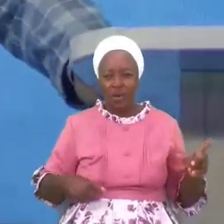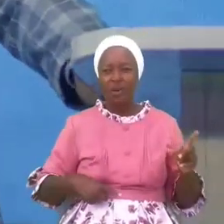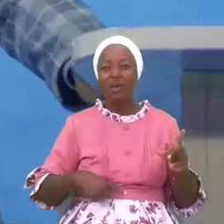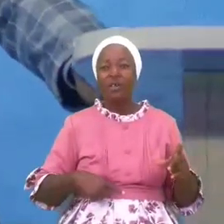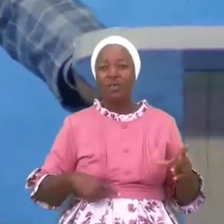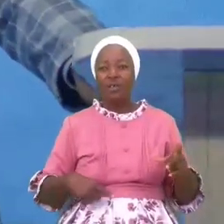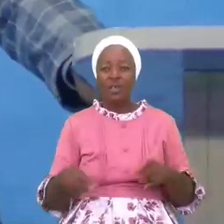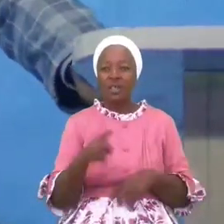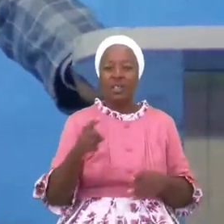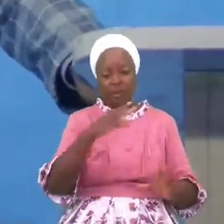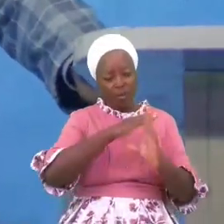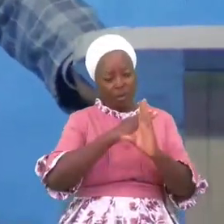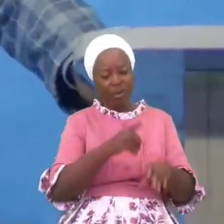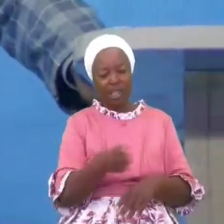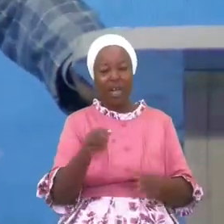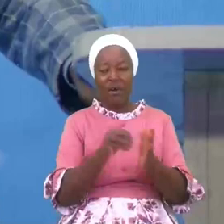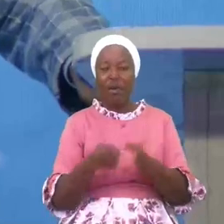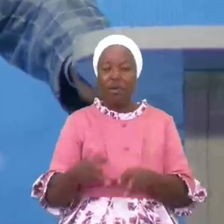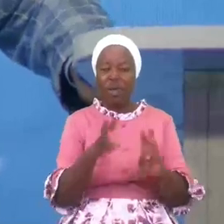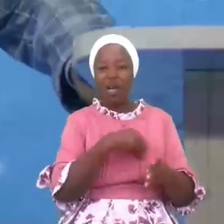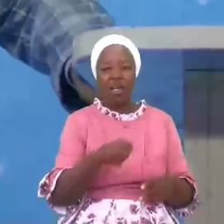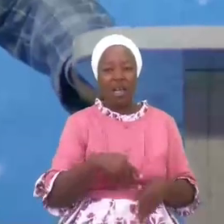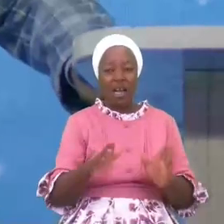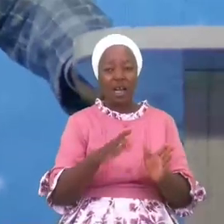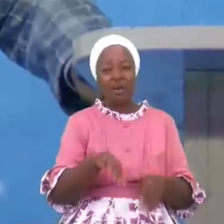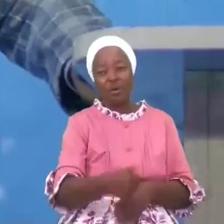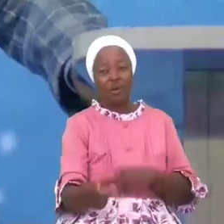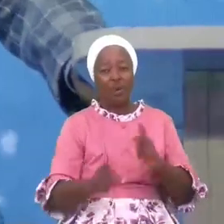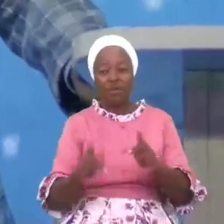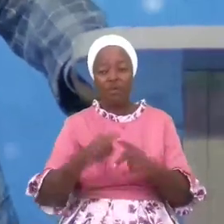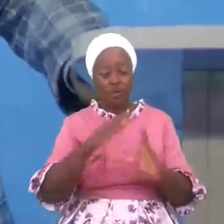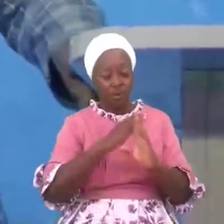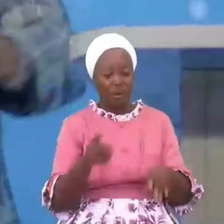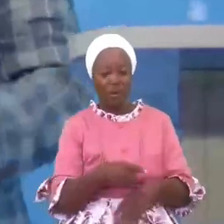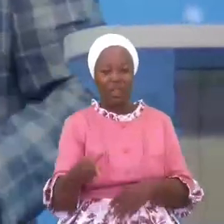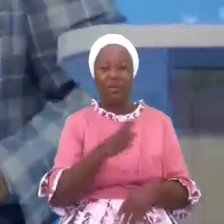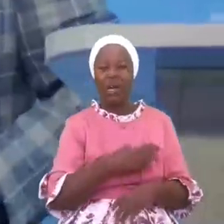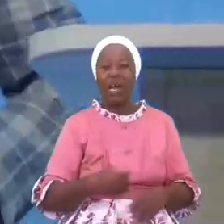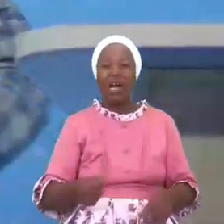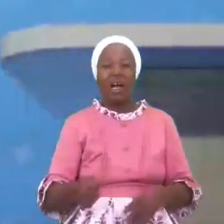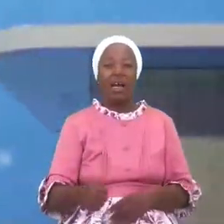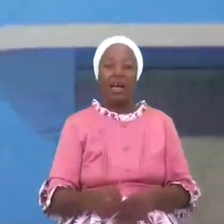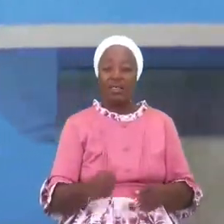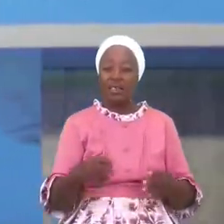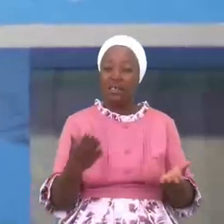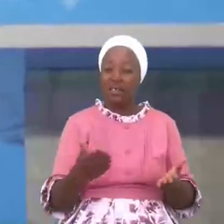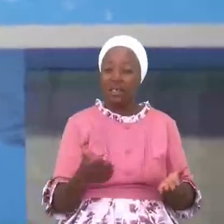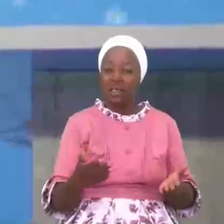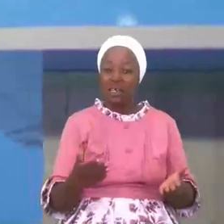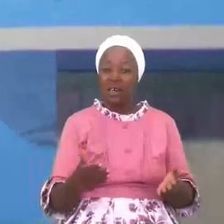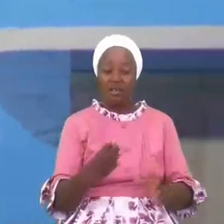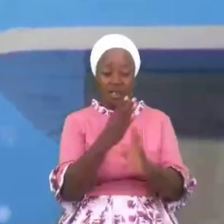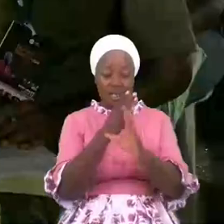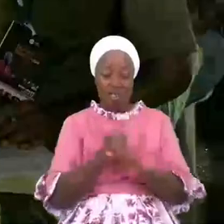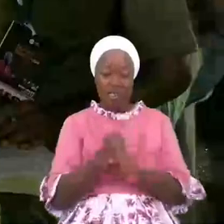Il bloque le chemin et il permet aussi à d'autres de bloquer le chemin et de résister à la volonté